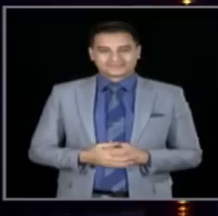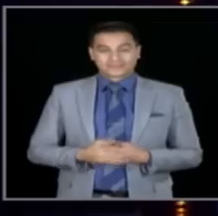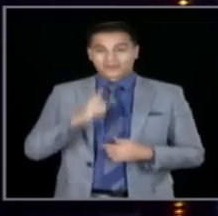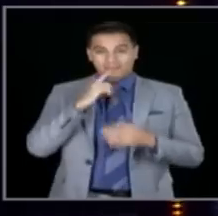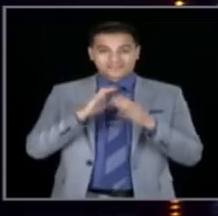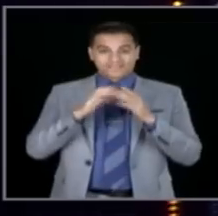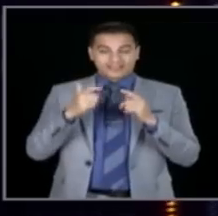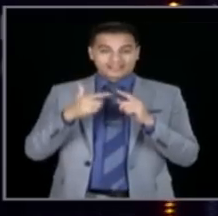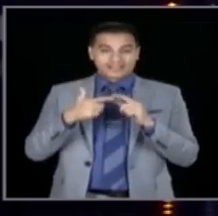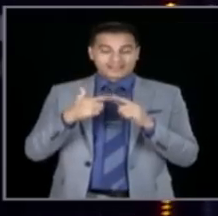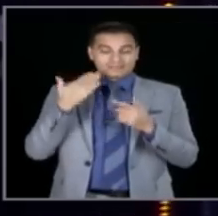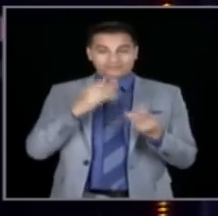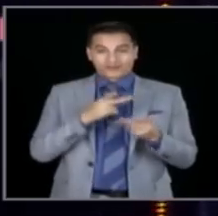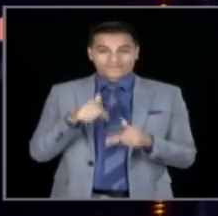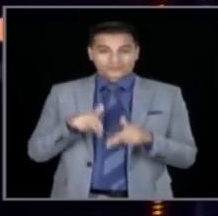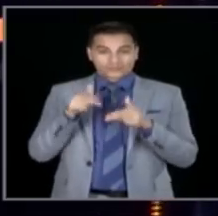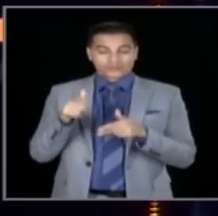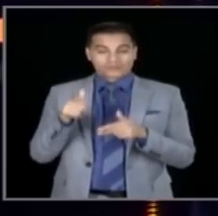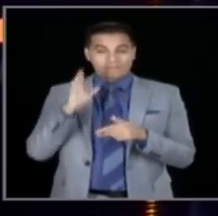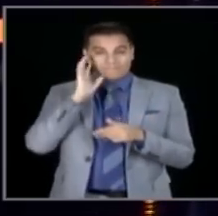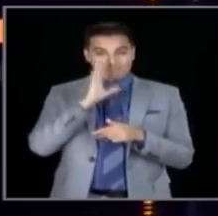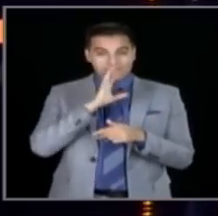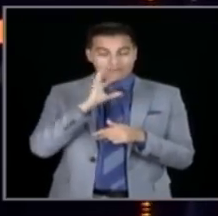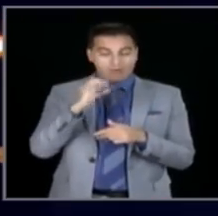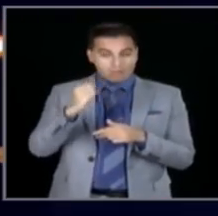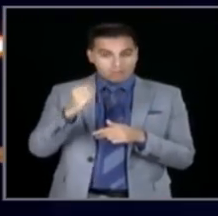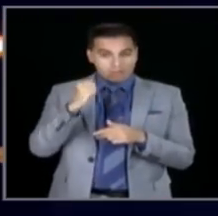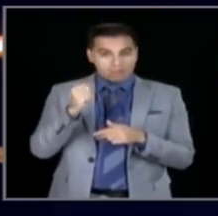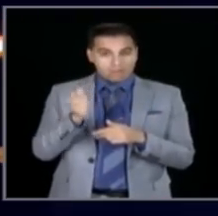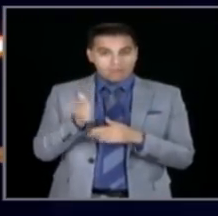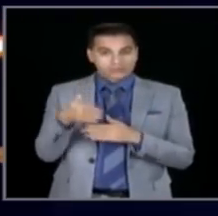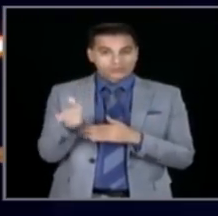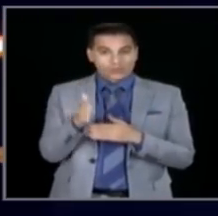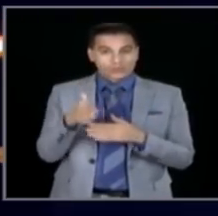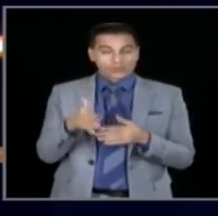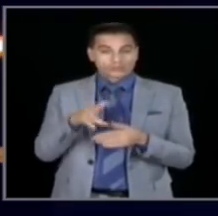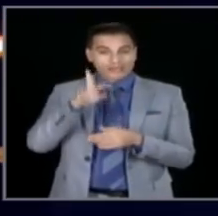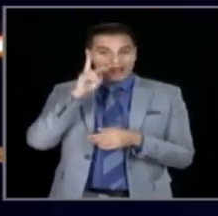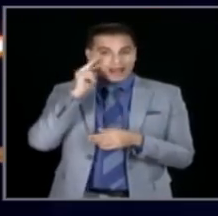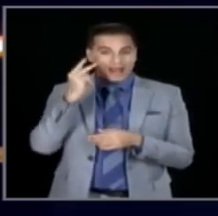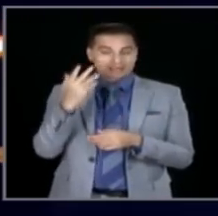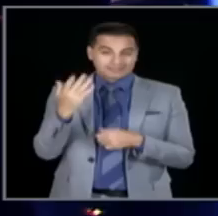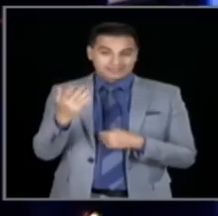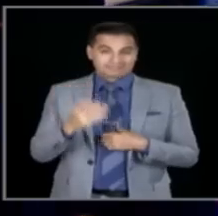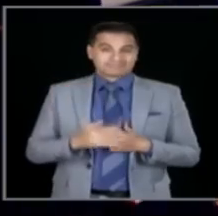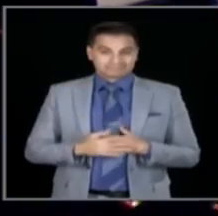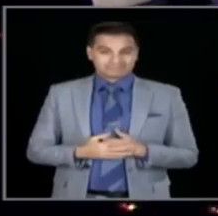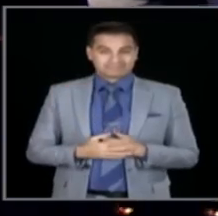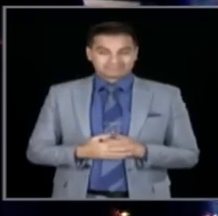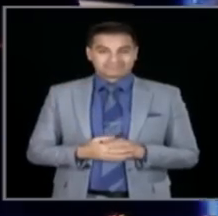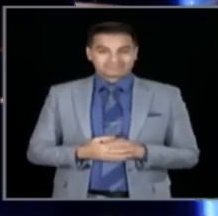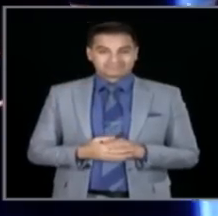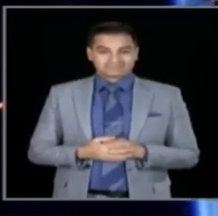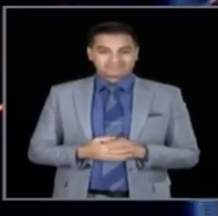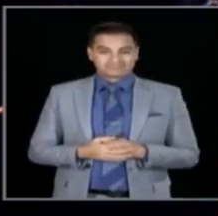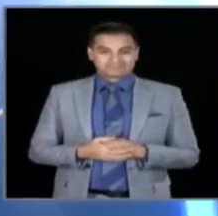اما الفريق التاني واللي مشرفنا في الاستوديو من اعماق البحار، نرحب كلنا فريق الحوت الازرق.